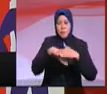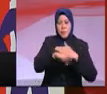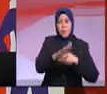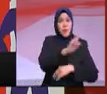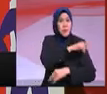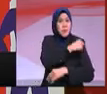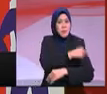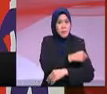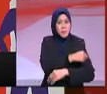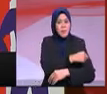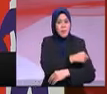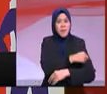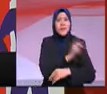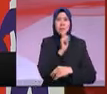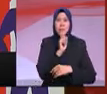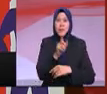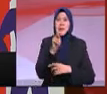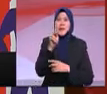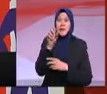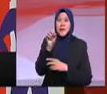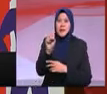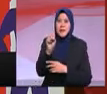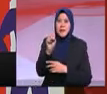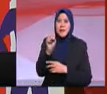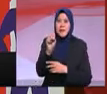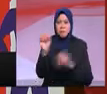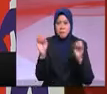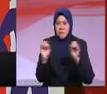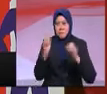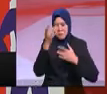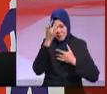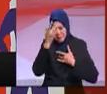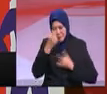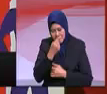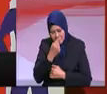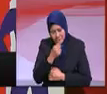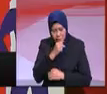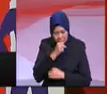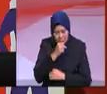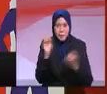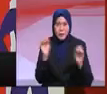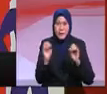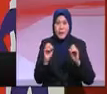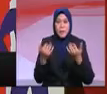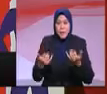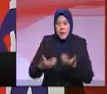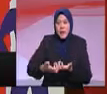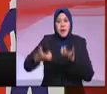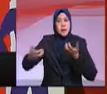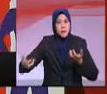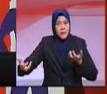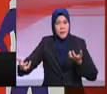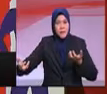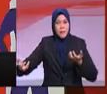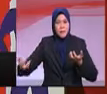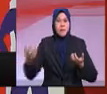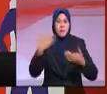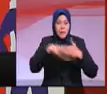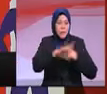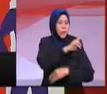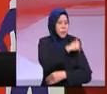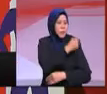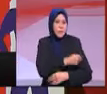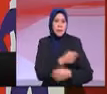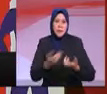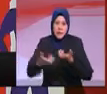dapati walaupun dia kes contohnya tak ada gejala ataupun gejala ringan, kita akan asingkan dan masukkan